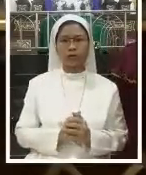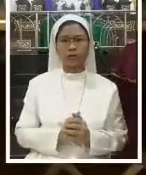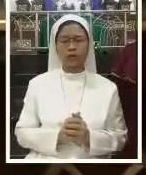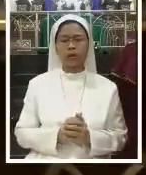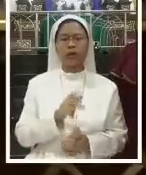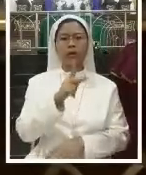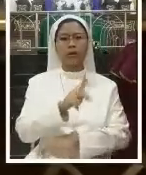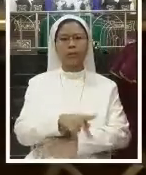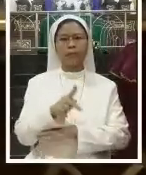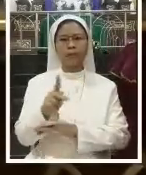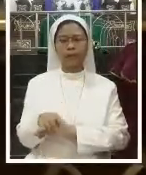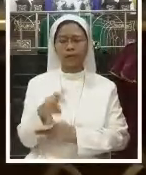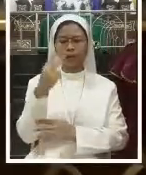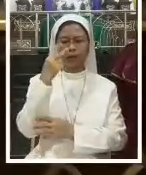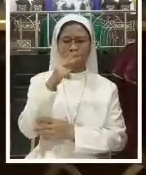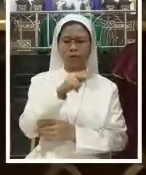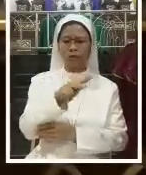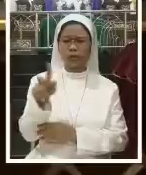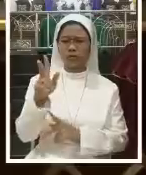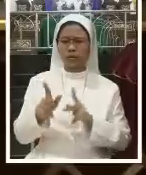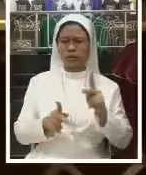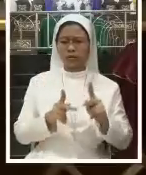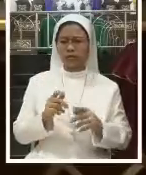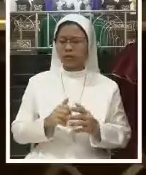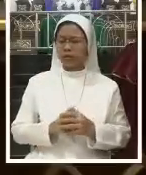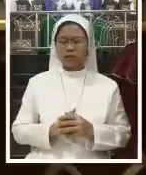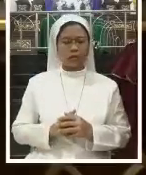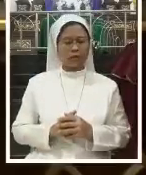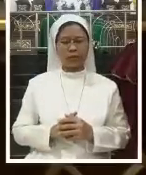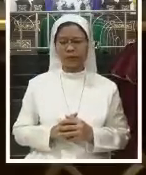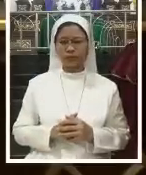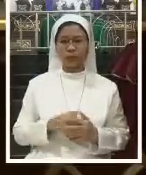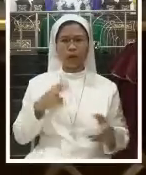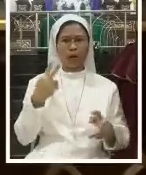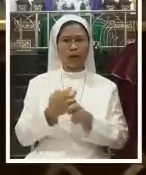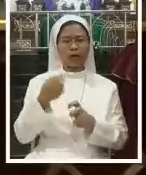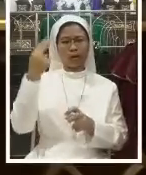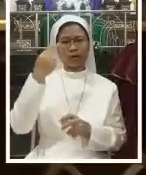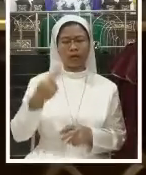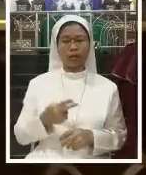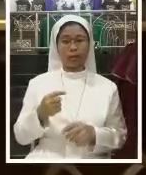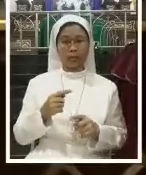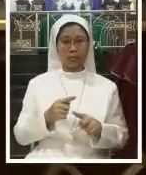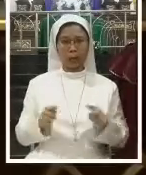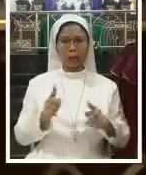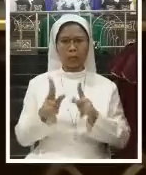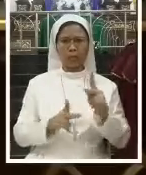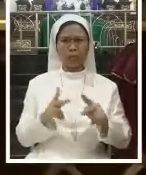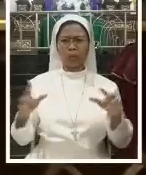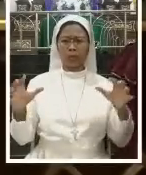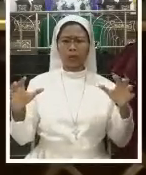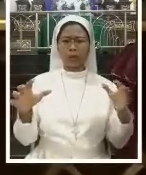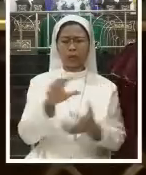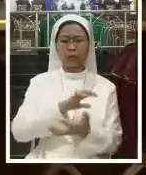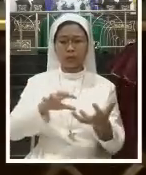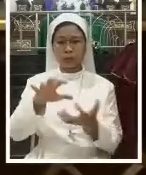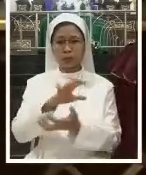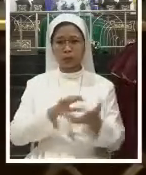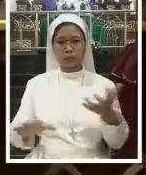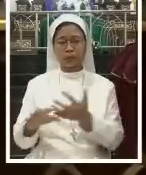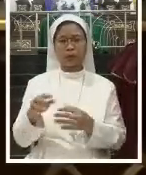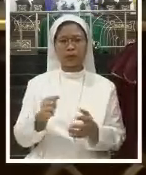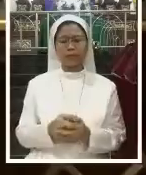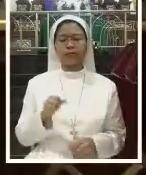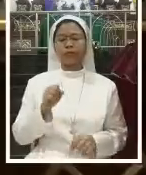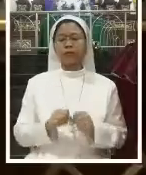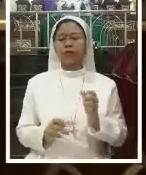Si Pilato pagkahiling na mayo siyang uswagan, kundi nagkakaigwa ugaring nin kariribukan,